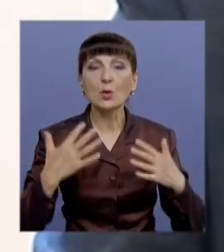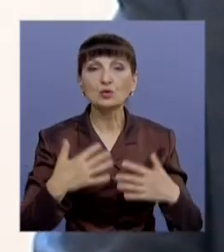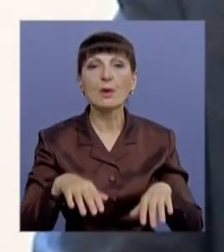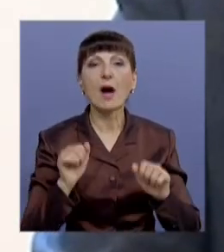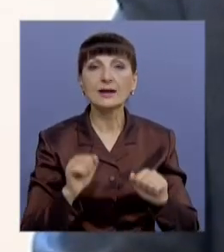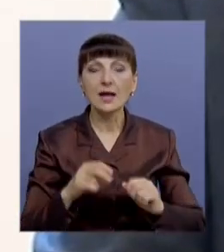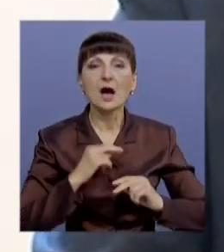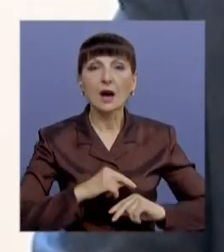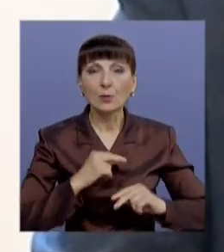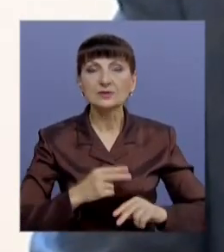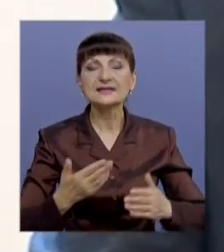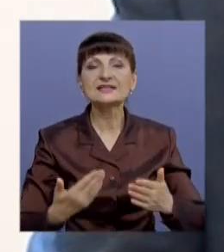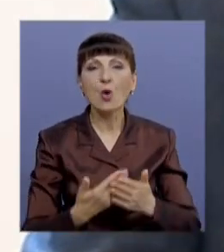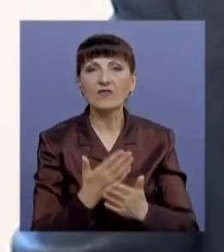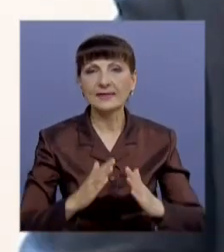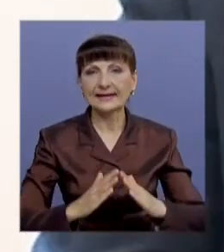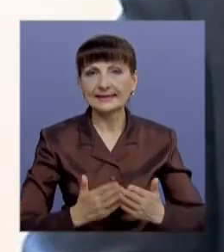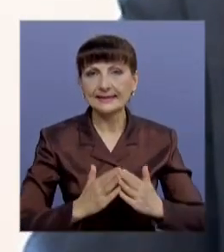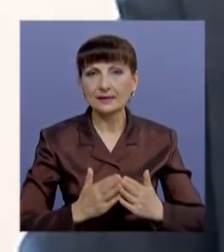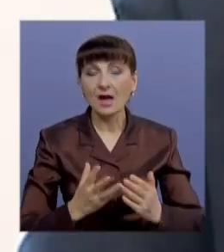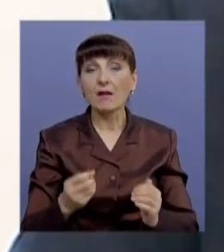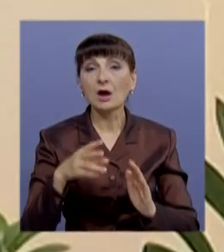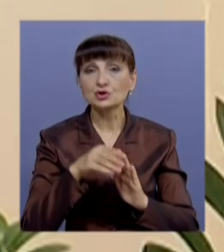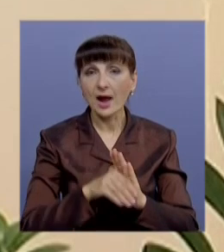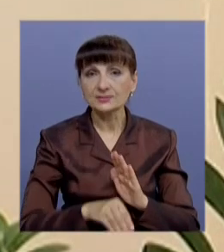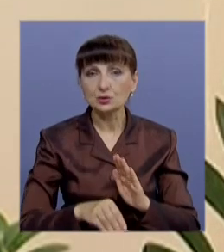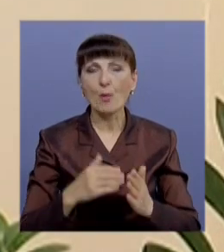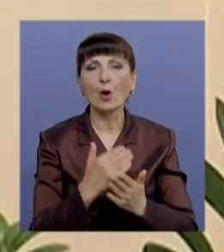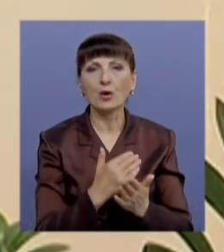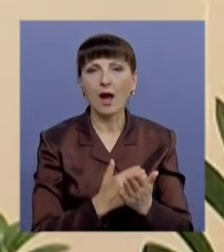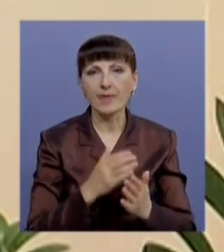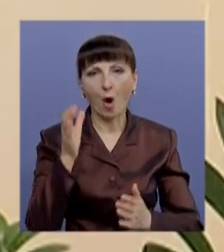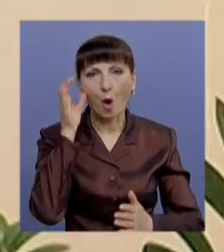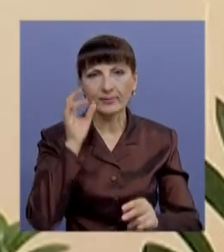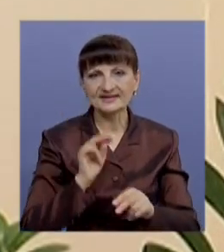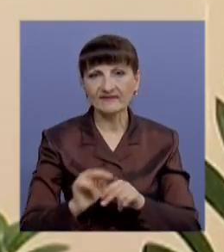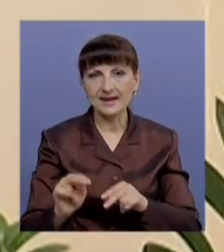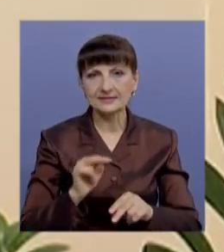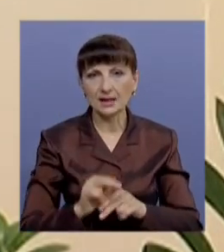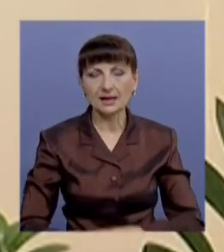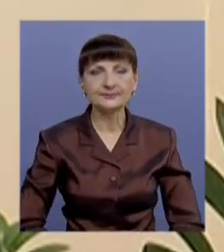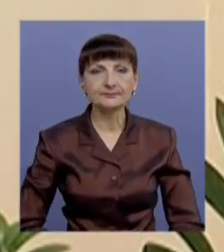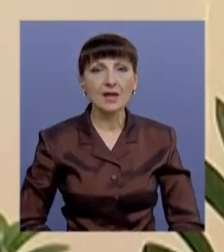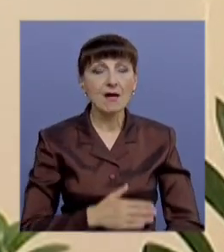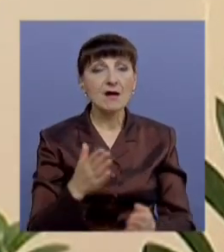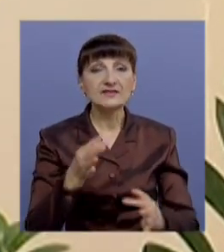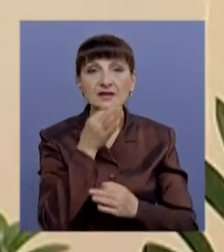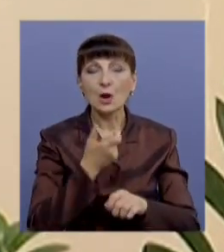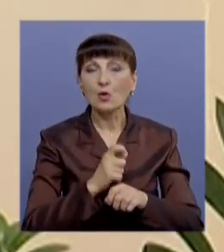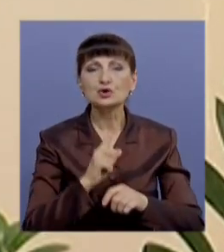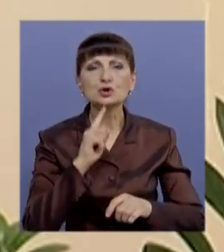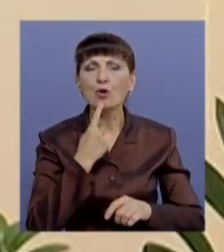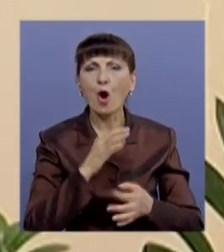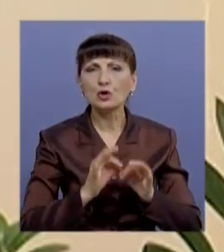могли работать с этими материалами как частью программы образовательной. Вот вы сказали, очень сложный процесс. А